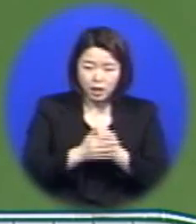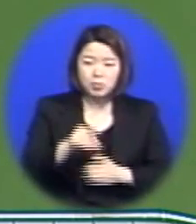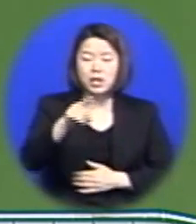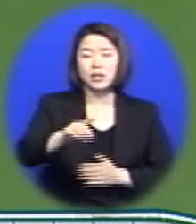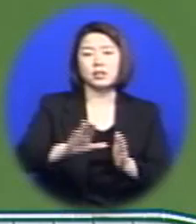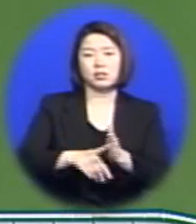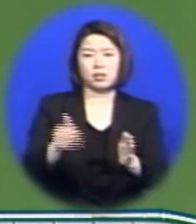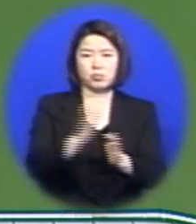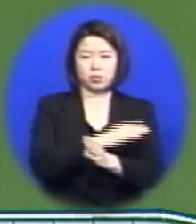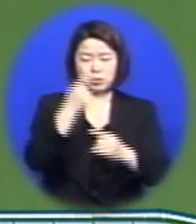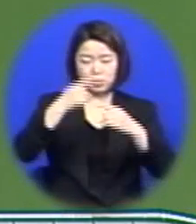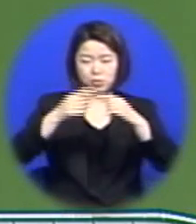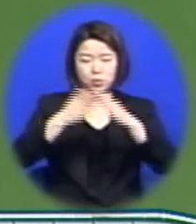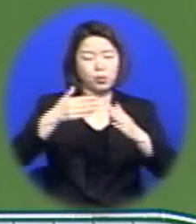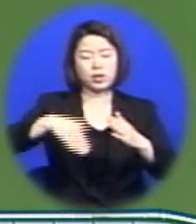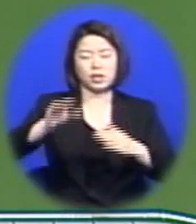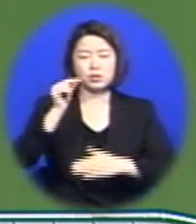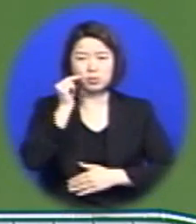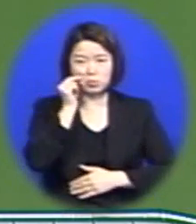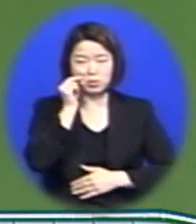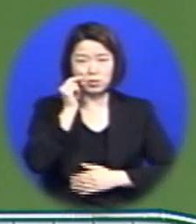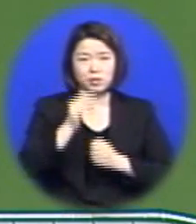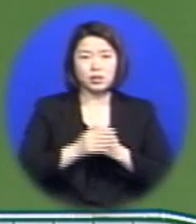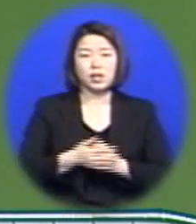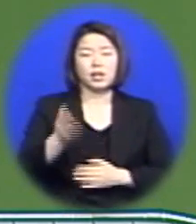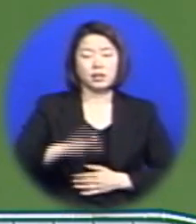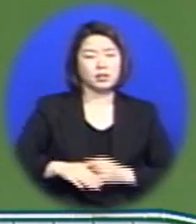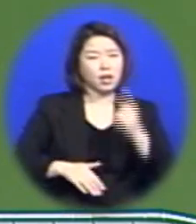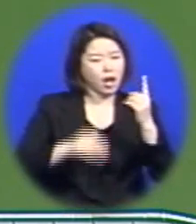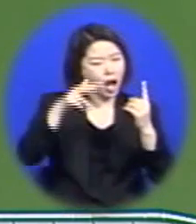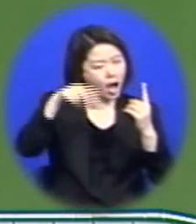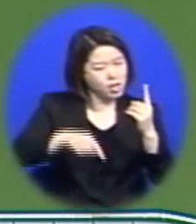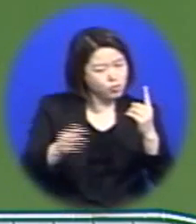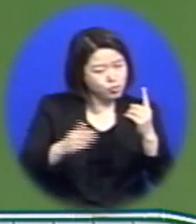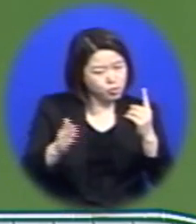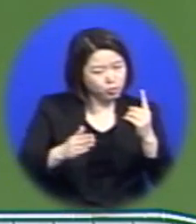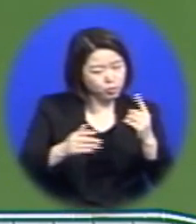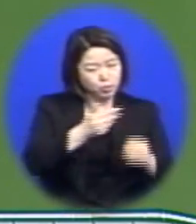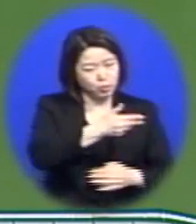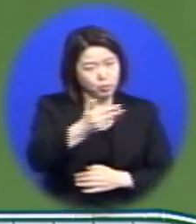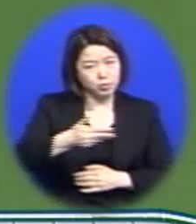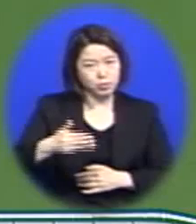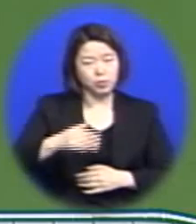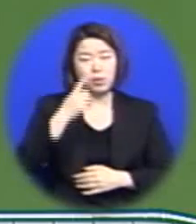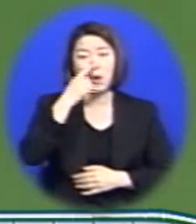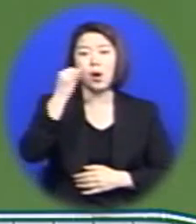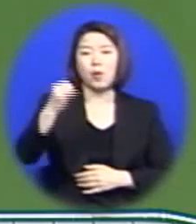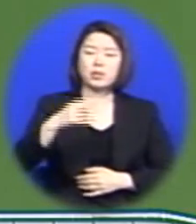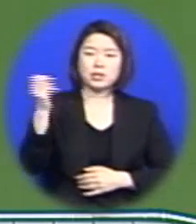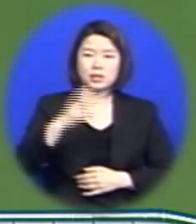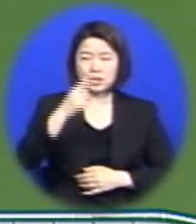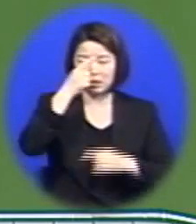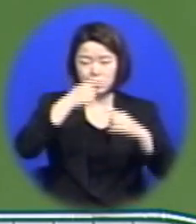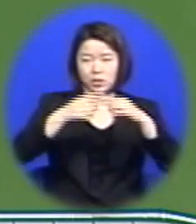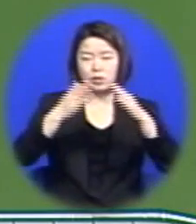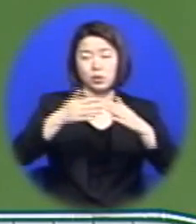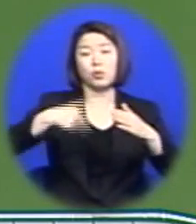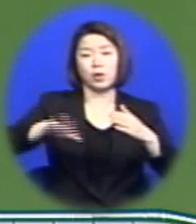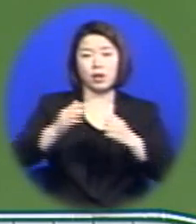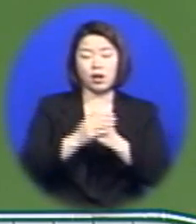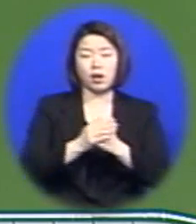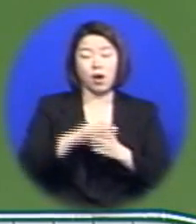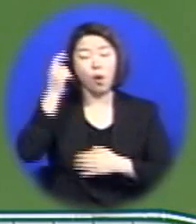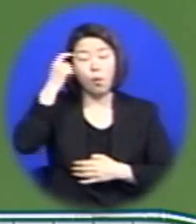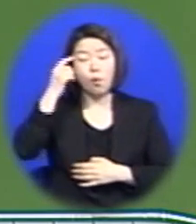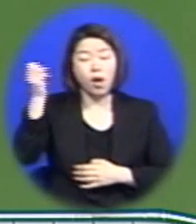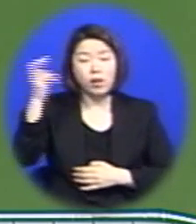나가는 거예요 그런데 한 주간 정도 지나고 어머님이 다시 교회를 가시더라 어머니 왜